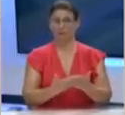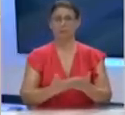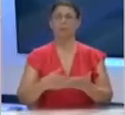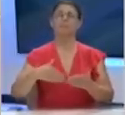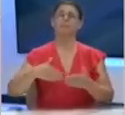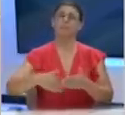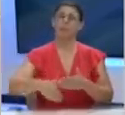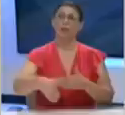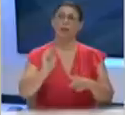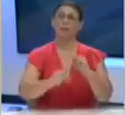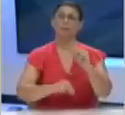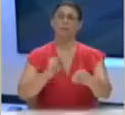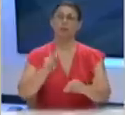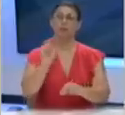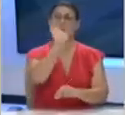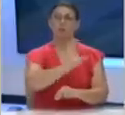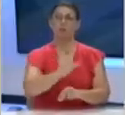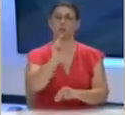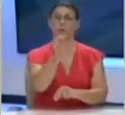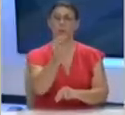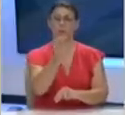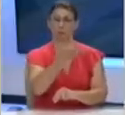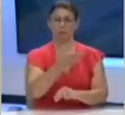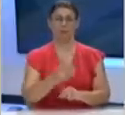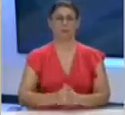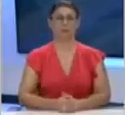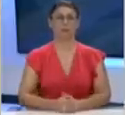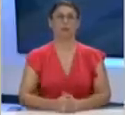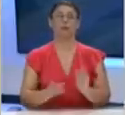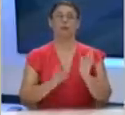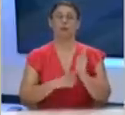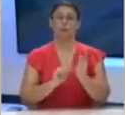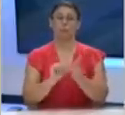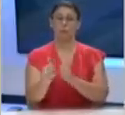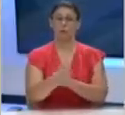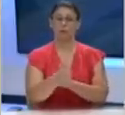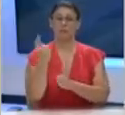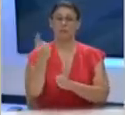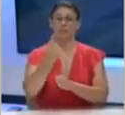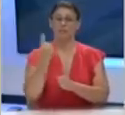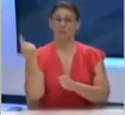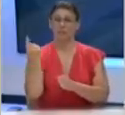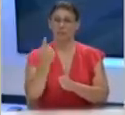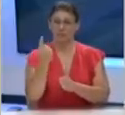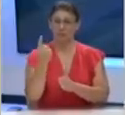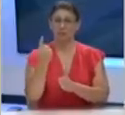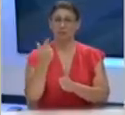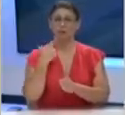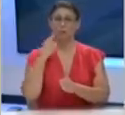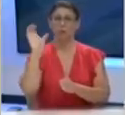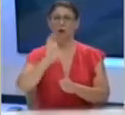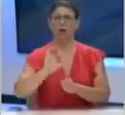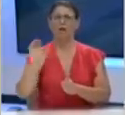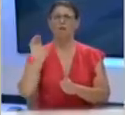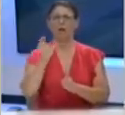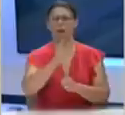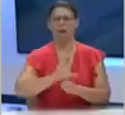διάρκεια ψηφοφορίας στο Ευρωπαϊκό Κοινοβούλιο για τον νόμο της αποκατάστασης της φύσης, όπου οι ευρωβουλευτές